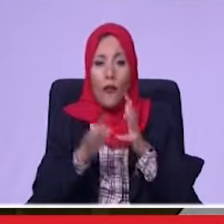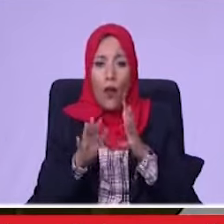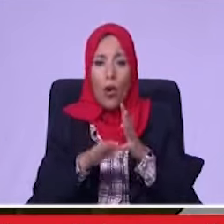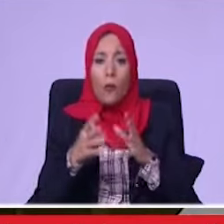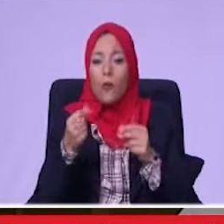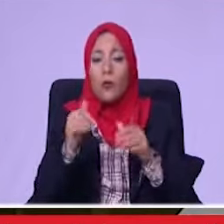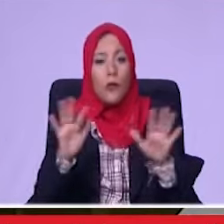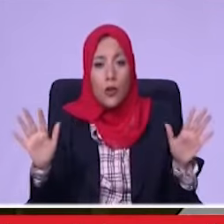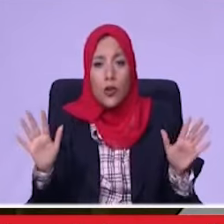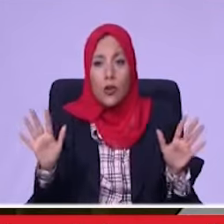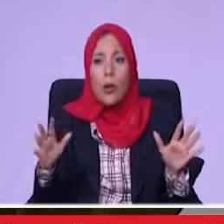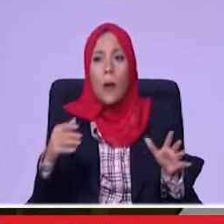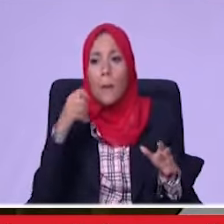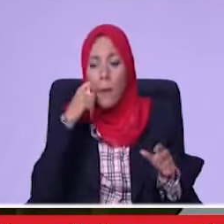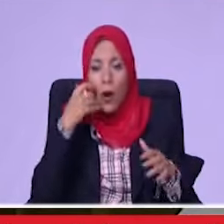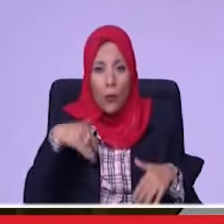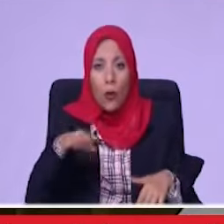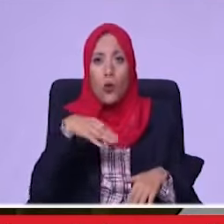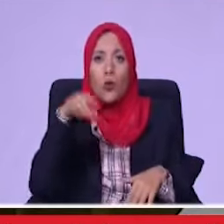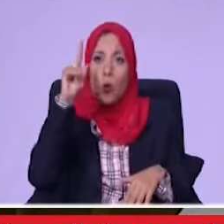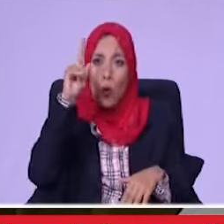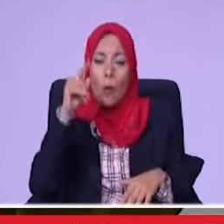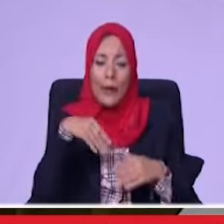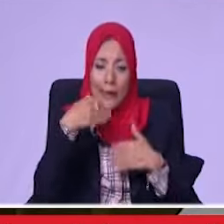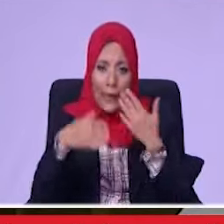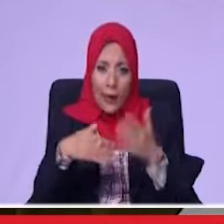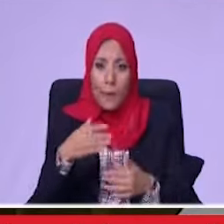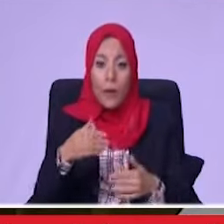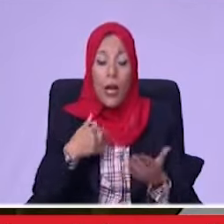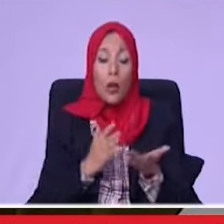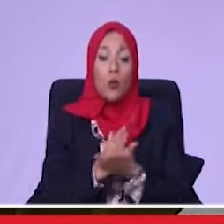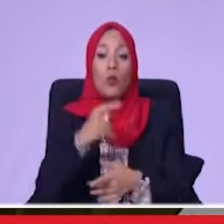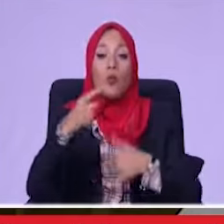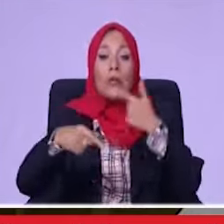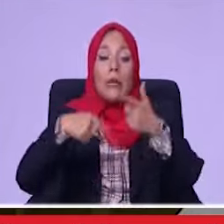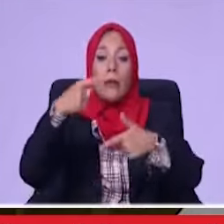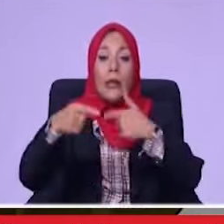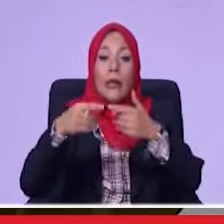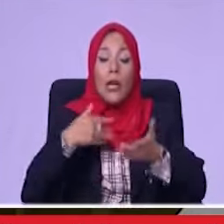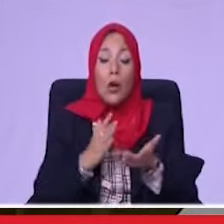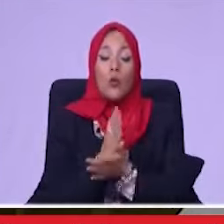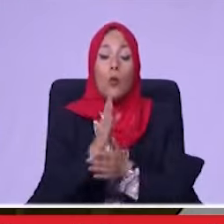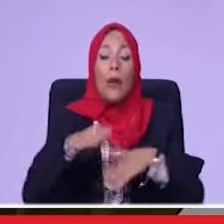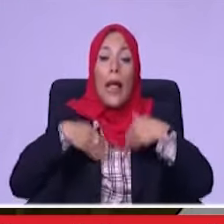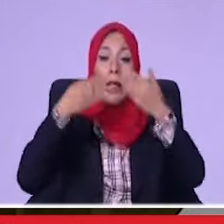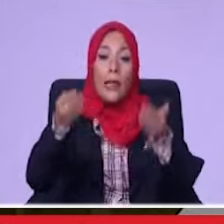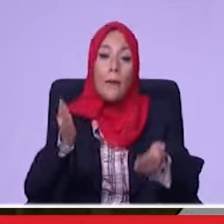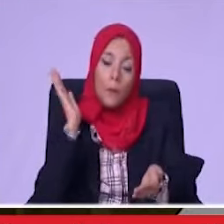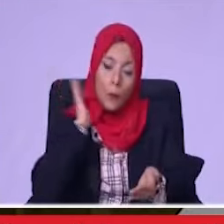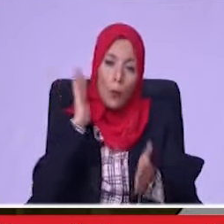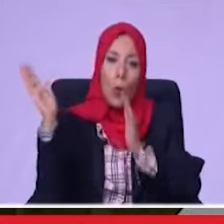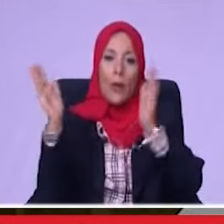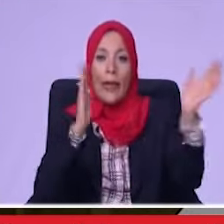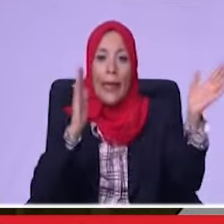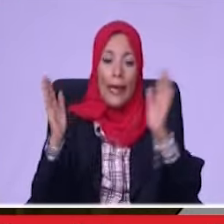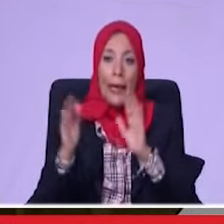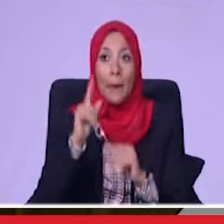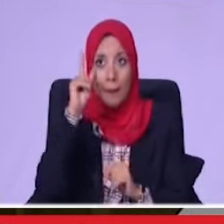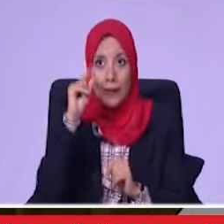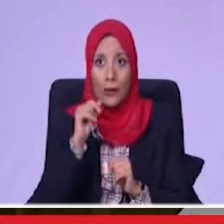مقابل مع امهر الاطباء ان شاء الله باذن الله. احنا مستمرين في تقديم خدمات العمره ان شاء الله باذن